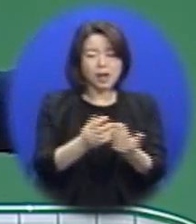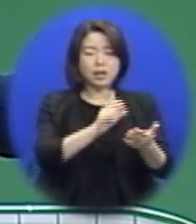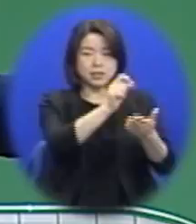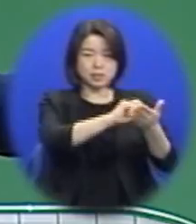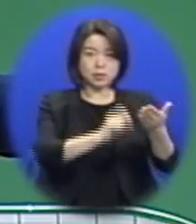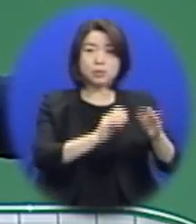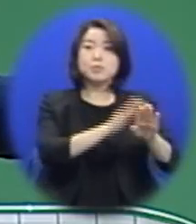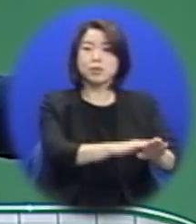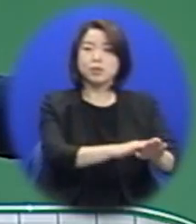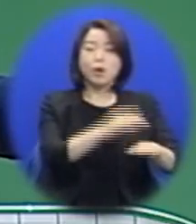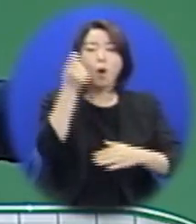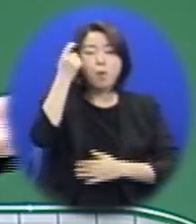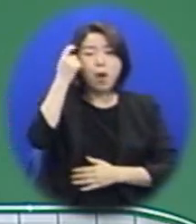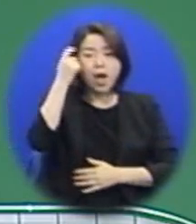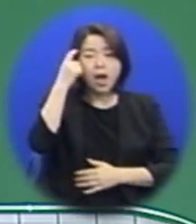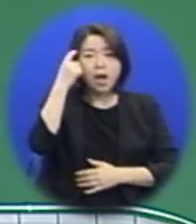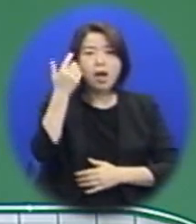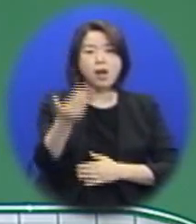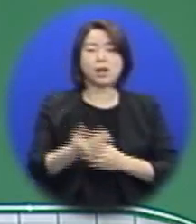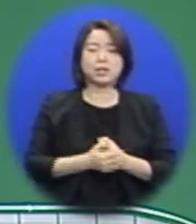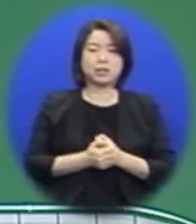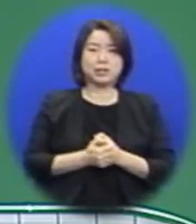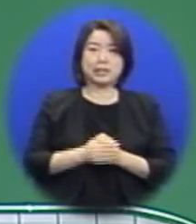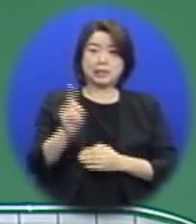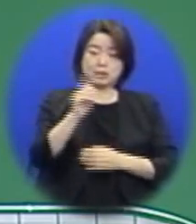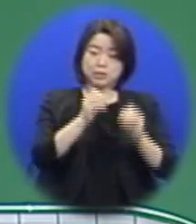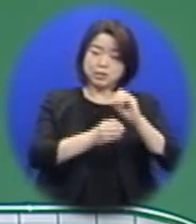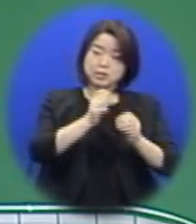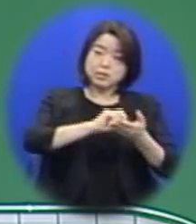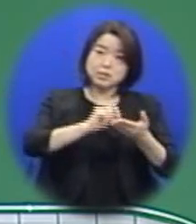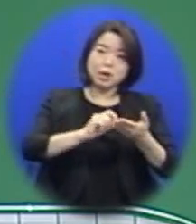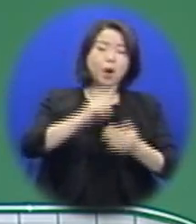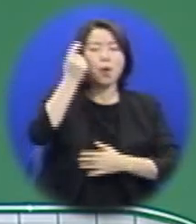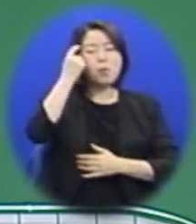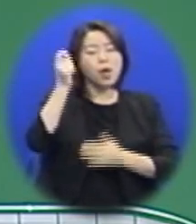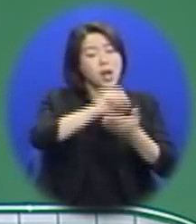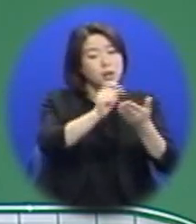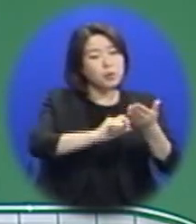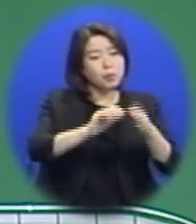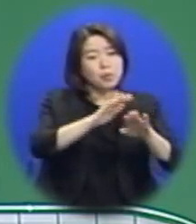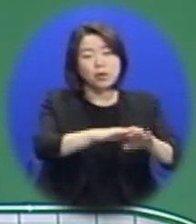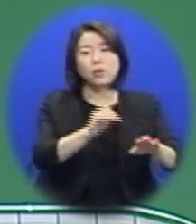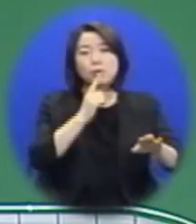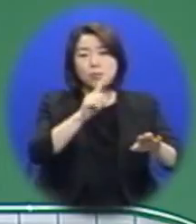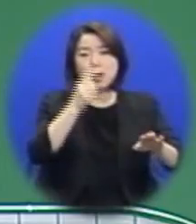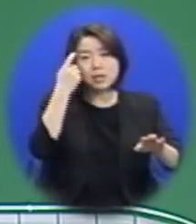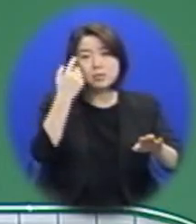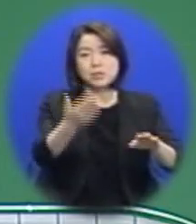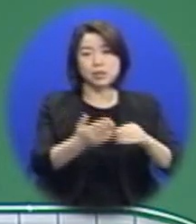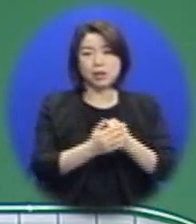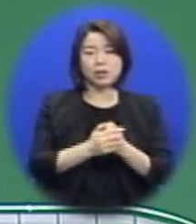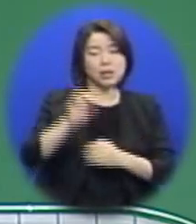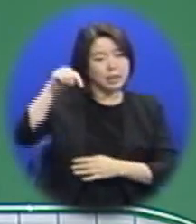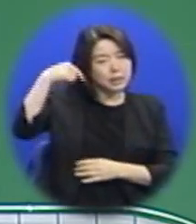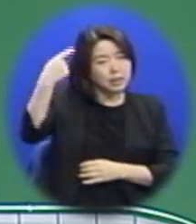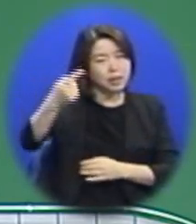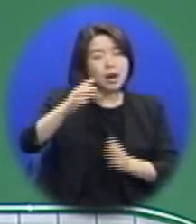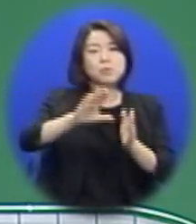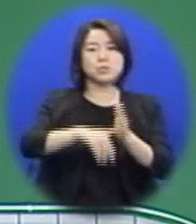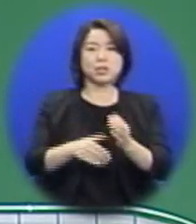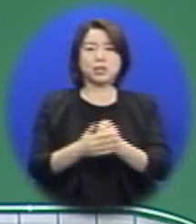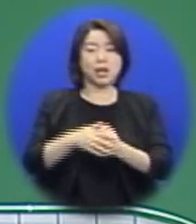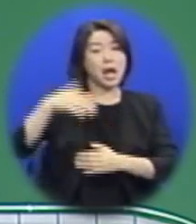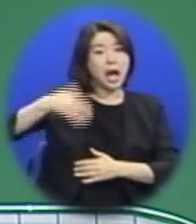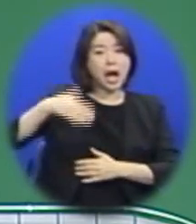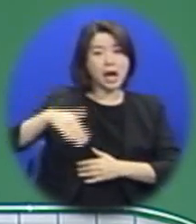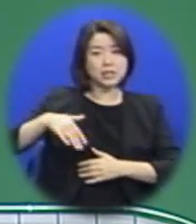그렇게 하지요? 도대체 시편 기자가 왜 그걸 기록하라고 하지요? 다음 세대들,